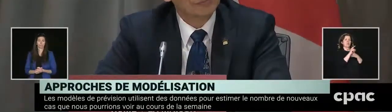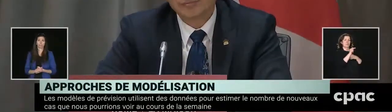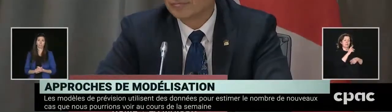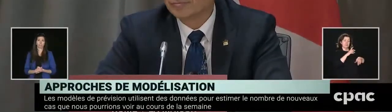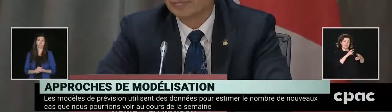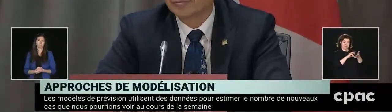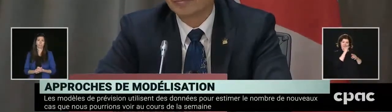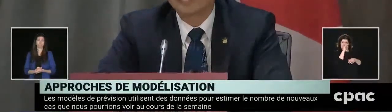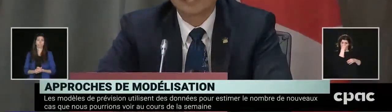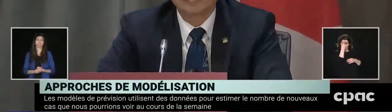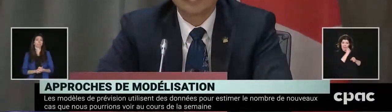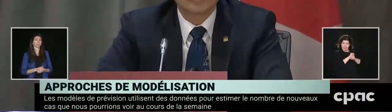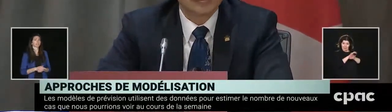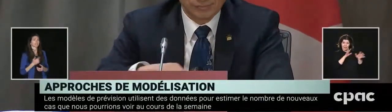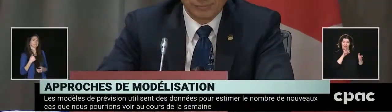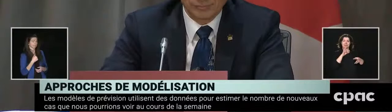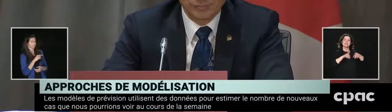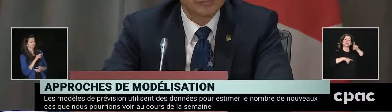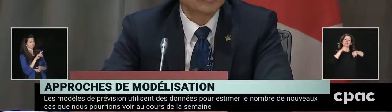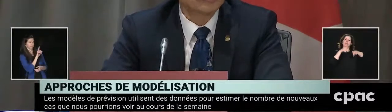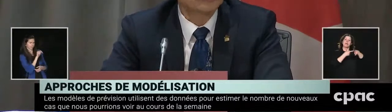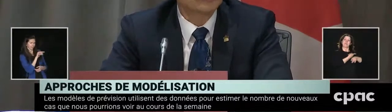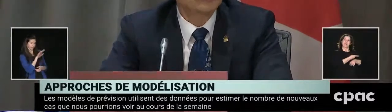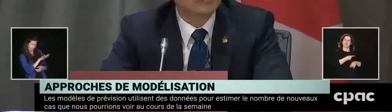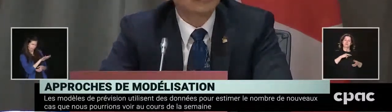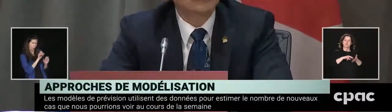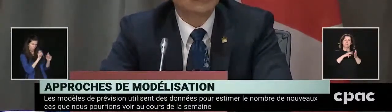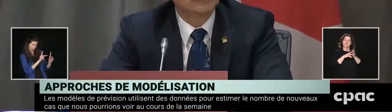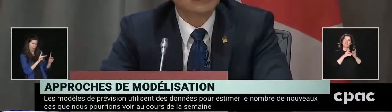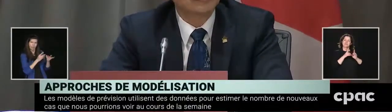possible que les mesures de distanciation